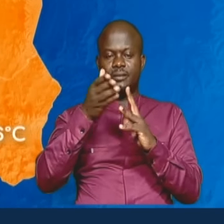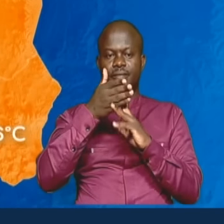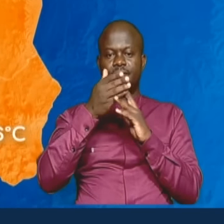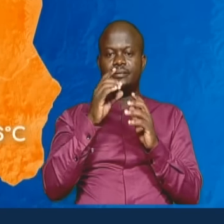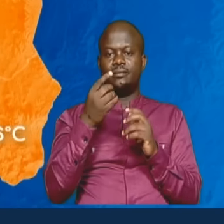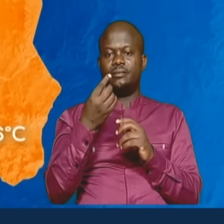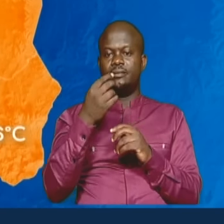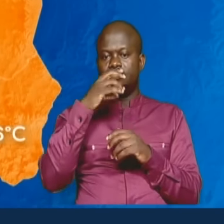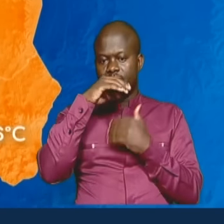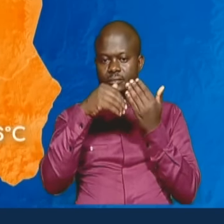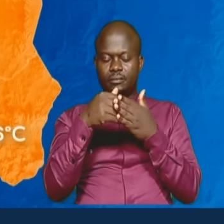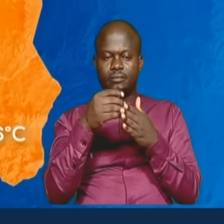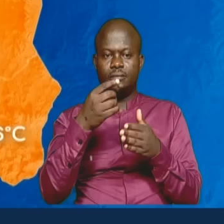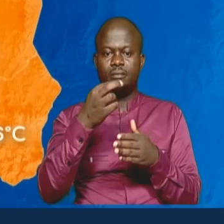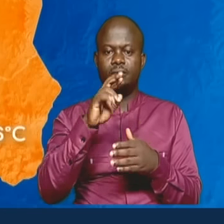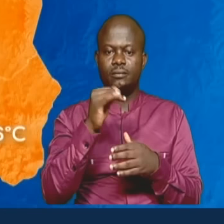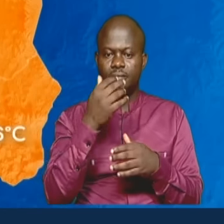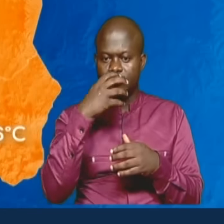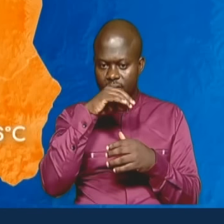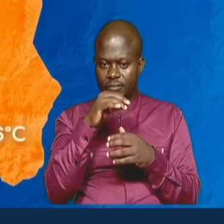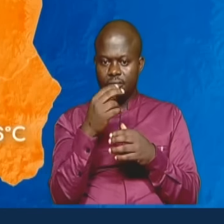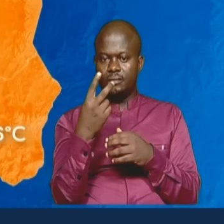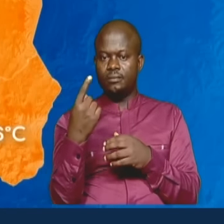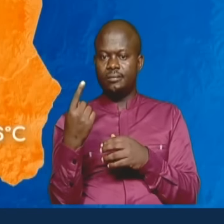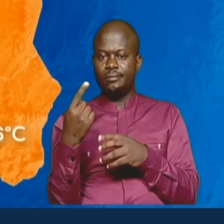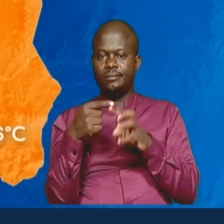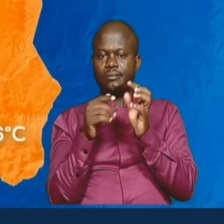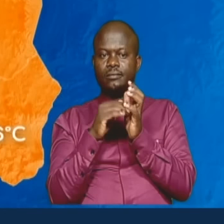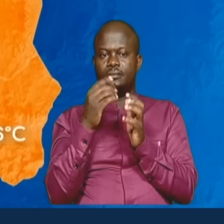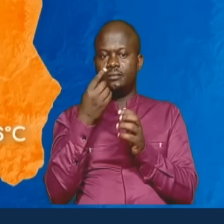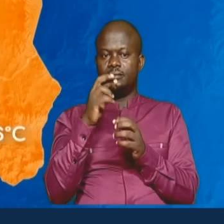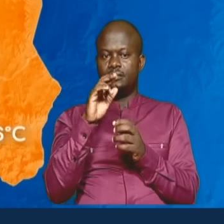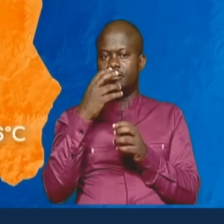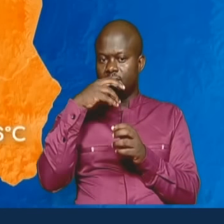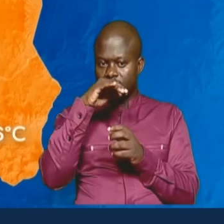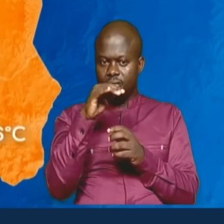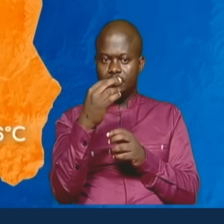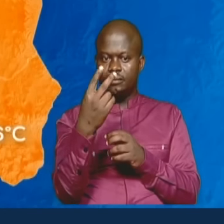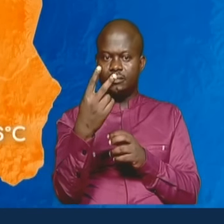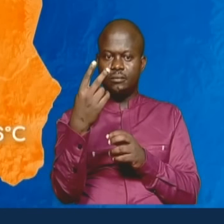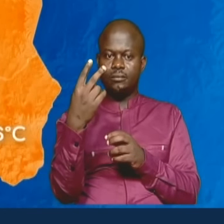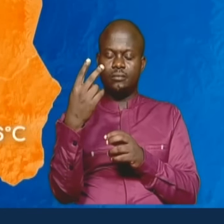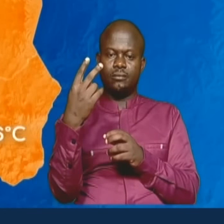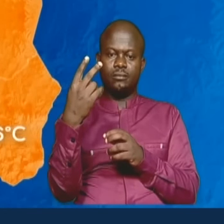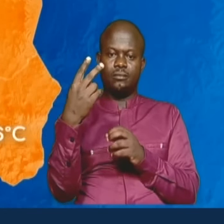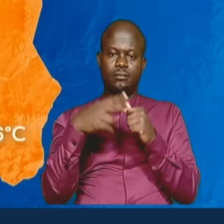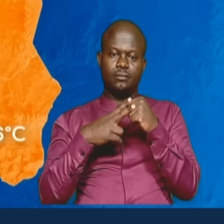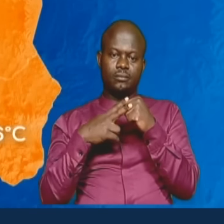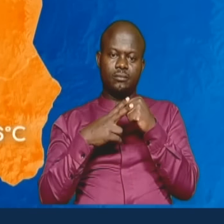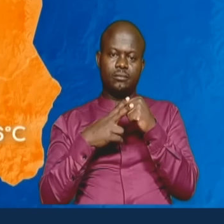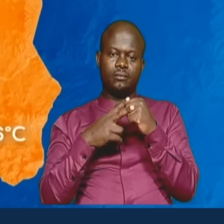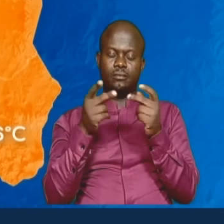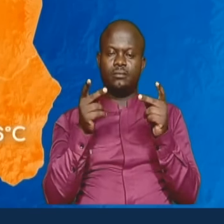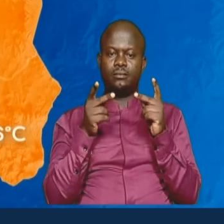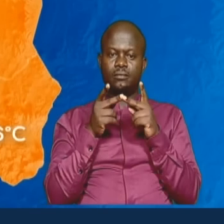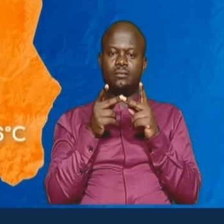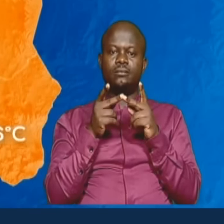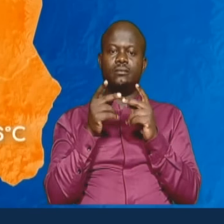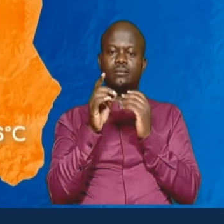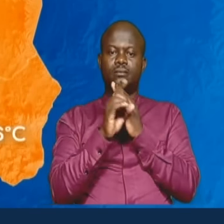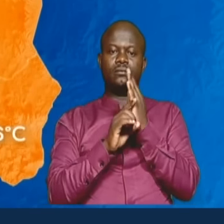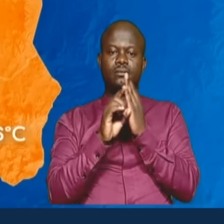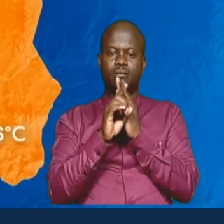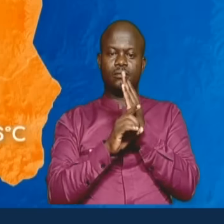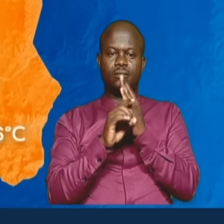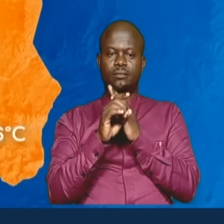degre Celsius 21 ndetse na degre Celsius 27, aho mu karere ka